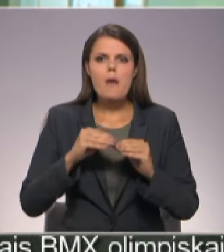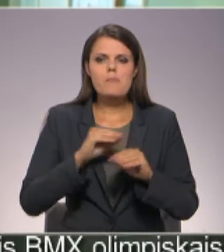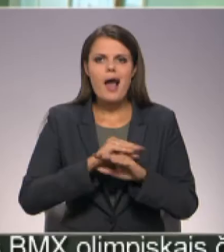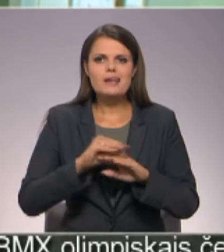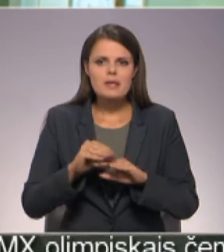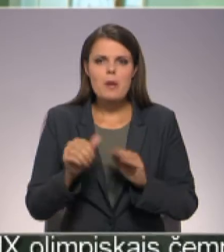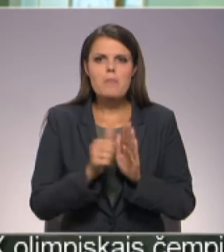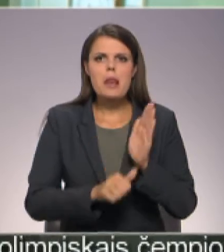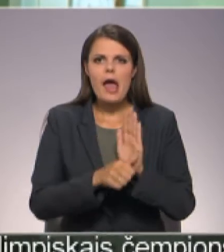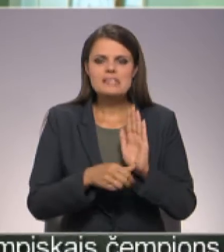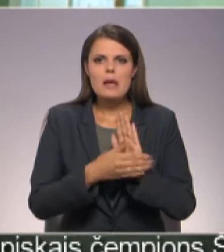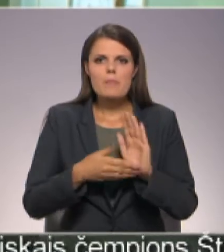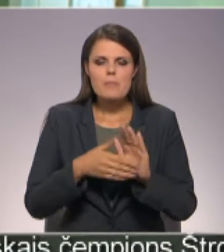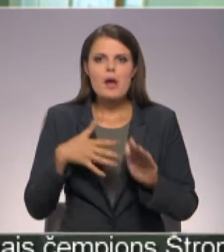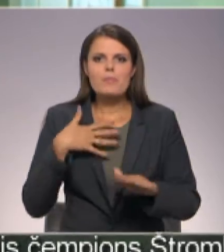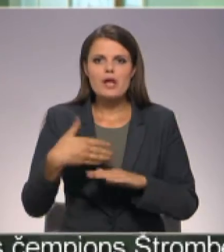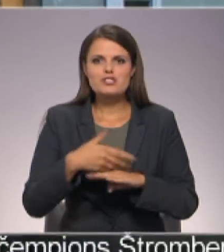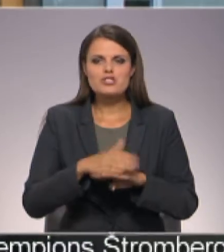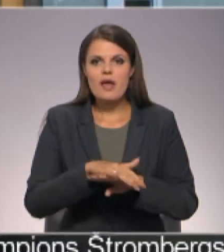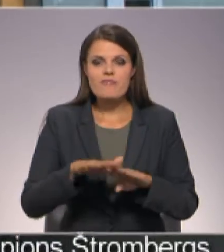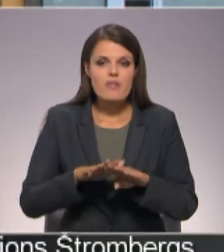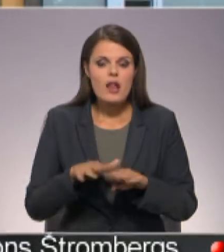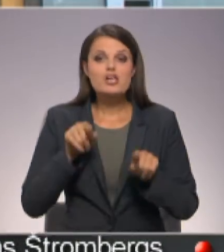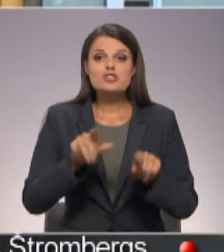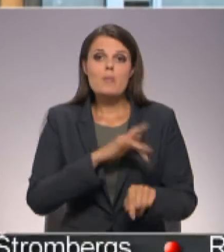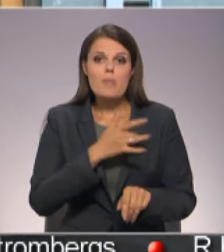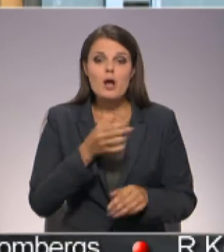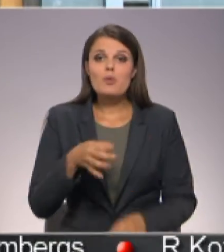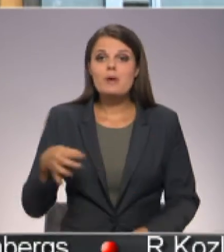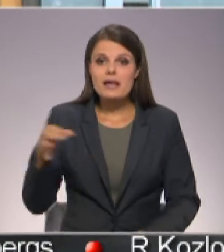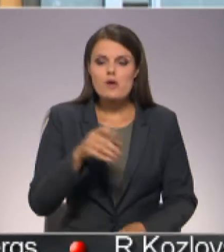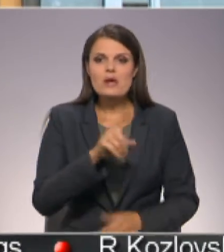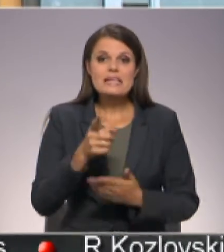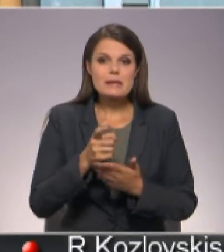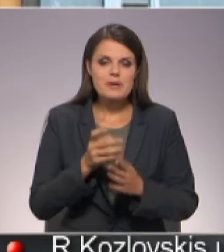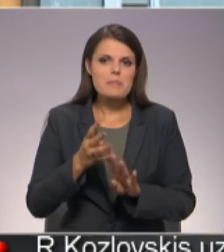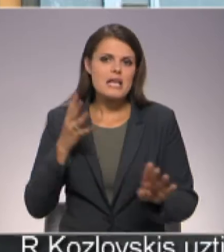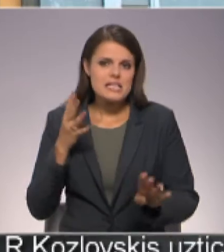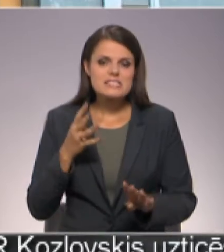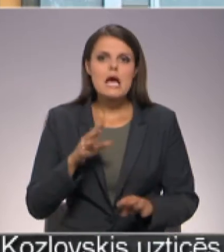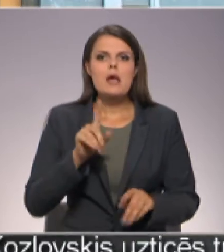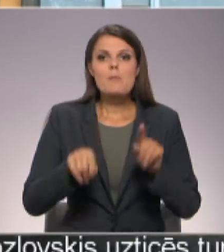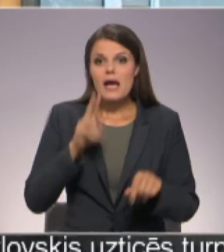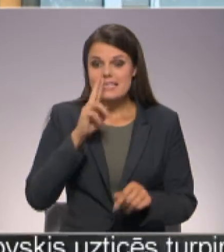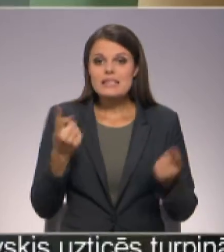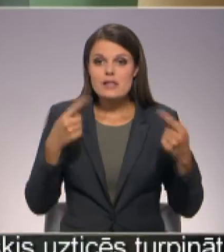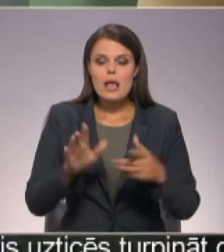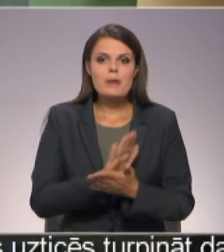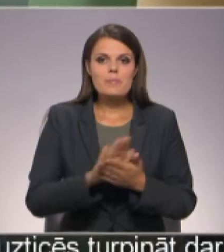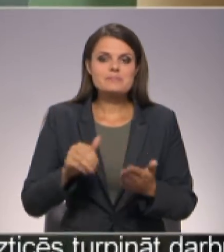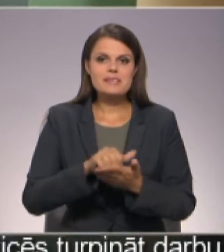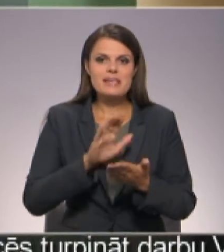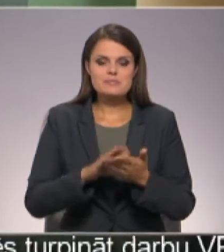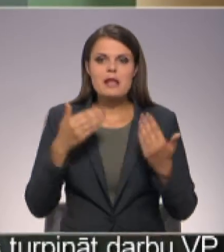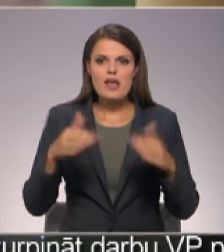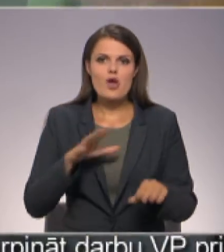plaisas papēžos un pēdas priekšējās daļās. Šie pakalpojumi reģionā ir pieprasīti, rindas ir garas, pāris nedēļu laikā bezmaksas pieraksts